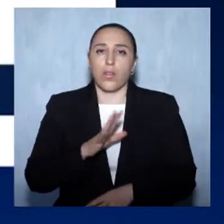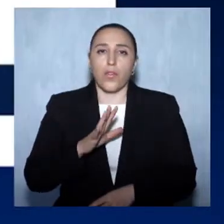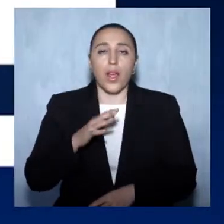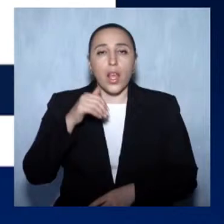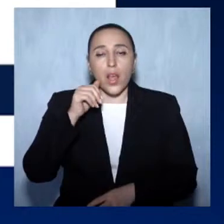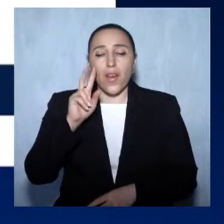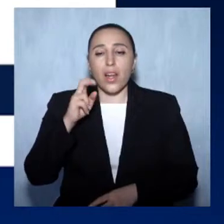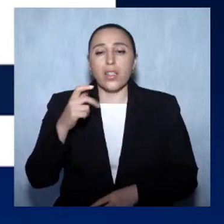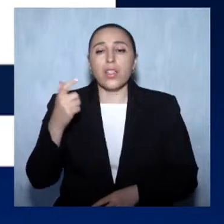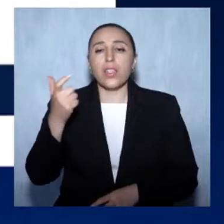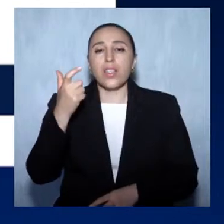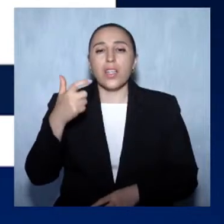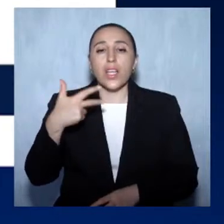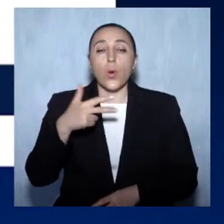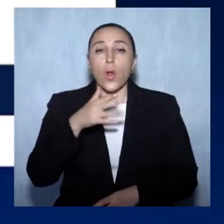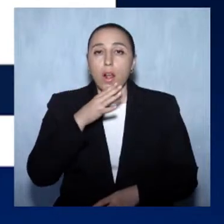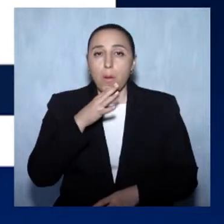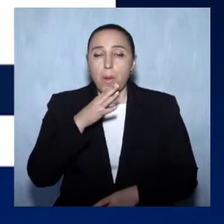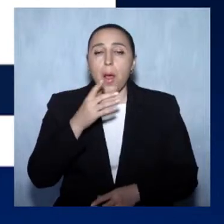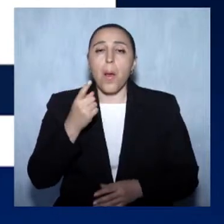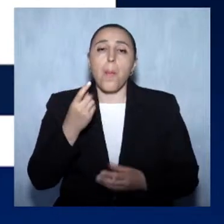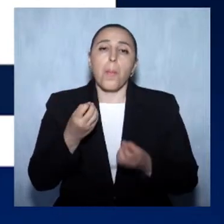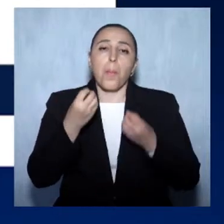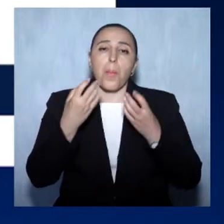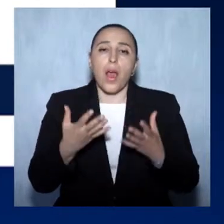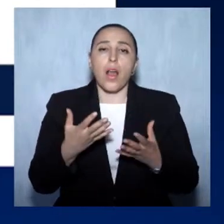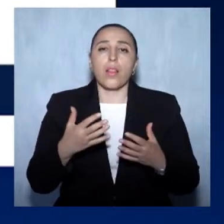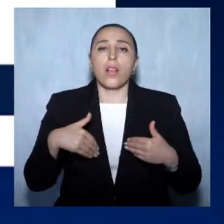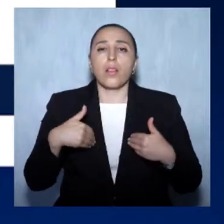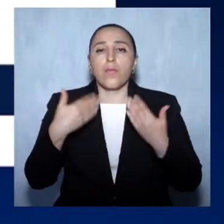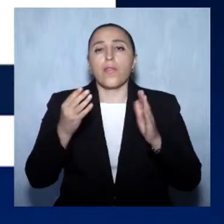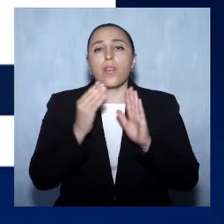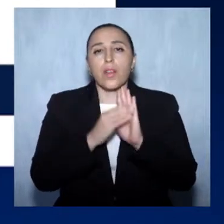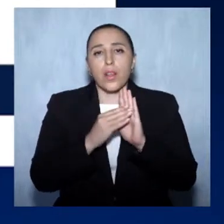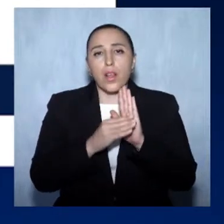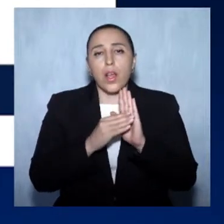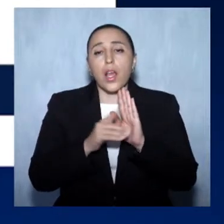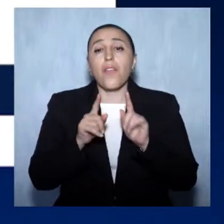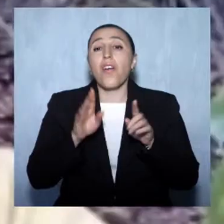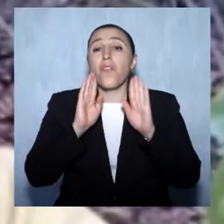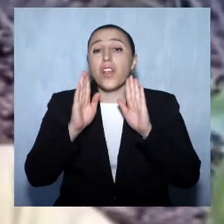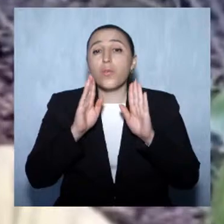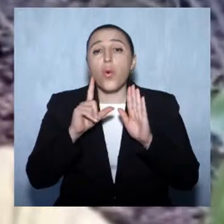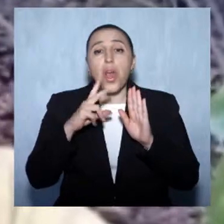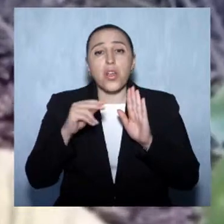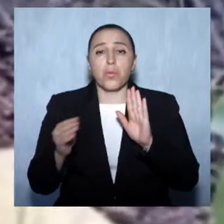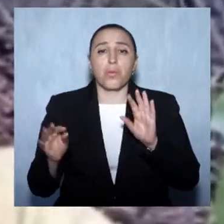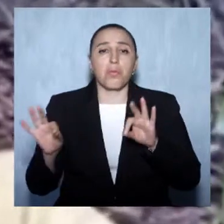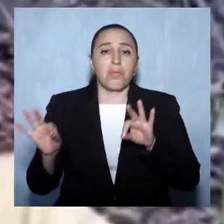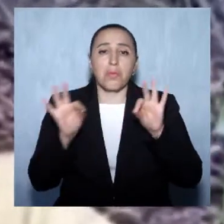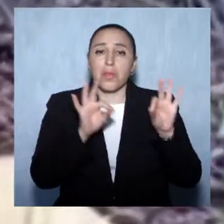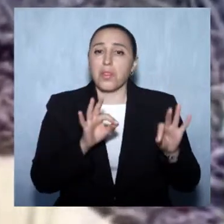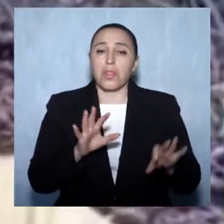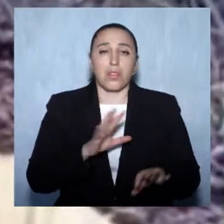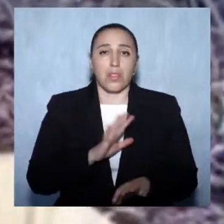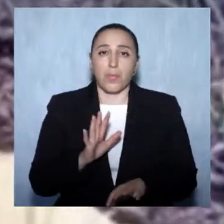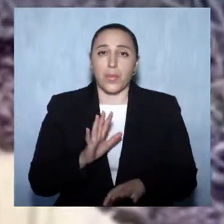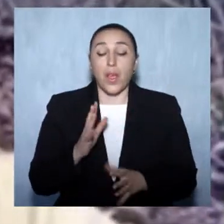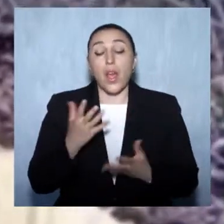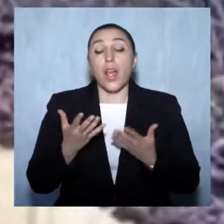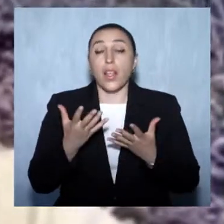հանրապետության հրճակման 30-ամյակներ միայն ուղեր ձեր հղել եւ անգամ իր Facebook-յան էջում դա չեր տեղադրել։ Գիտեք, եթե մենք